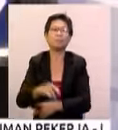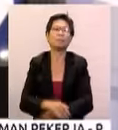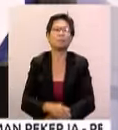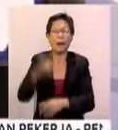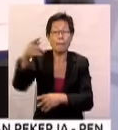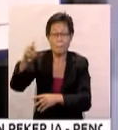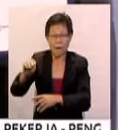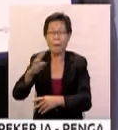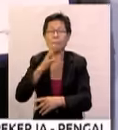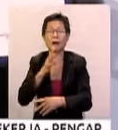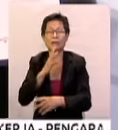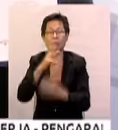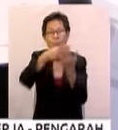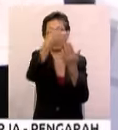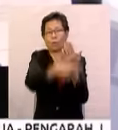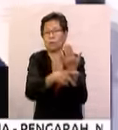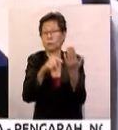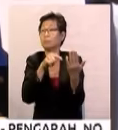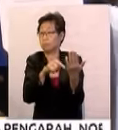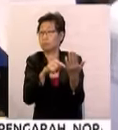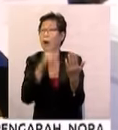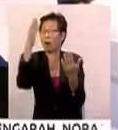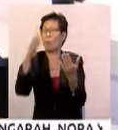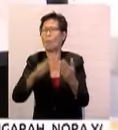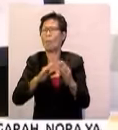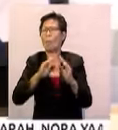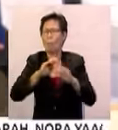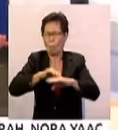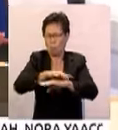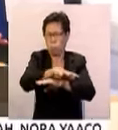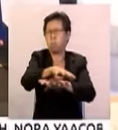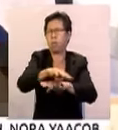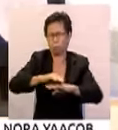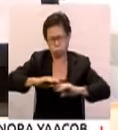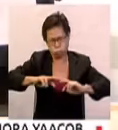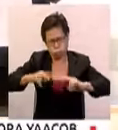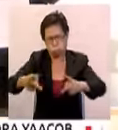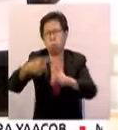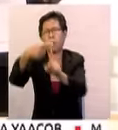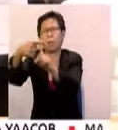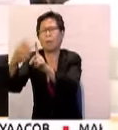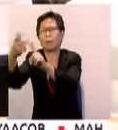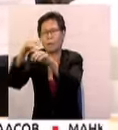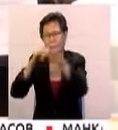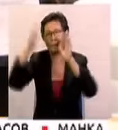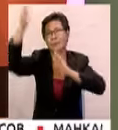Perdana Menteri menyifatkan projek ini bakal memberi banyak kesan positif kepada Malaysia.